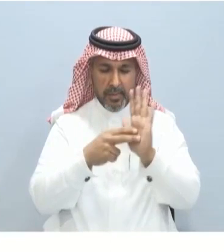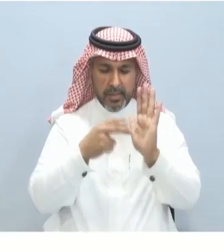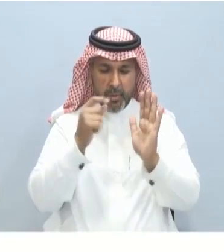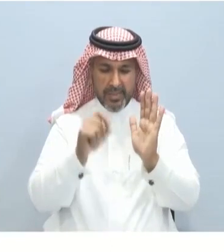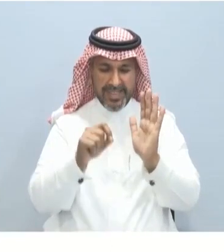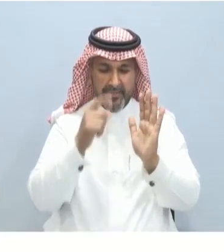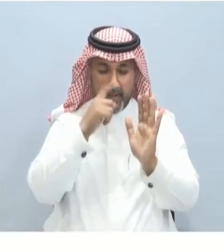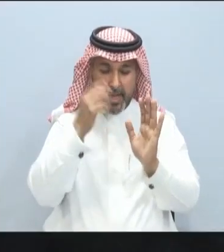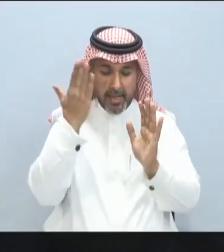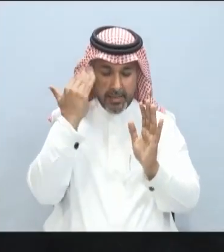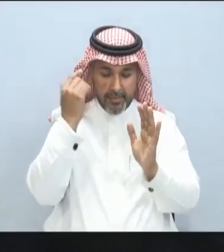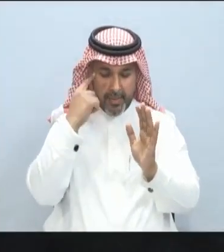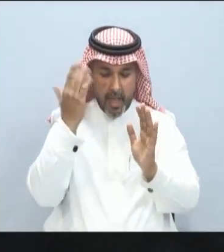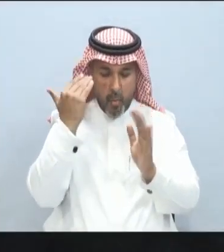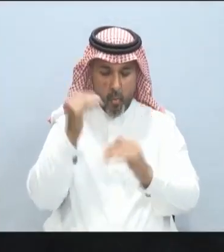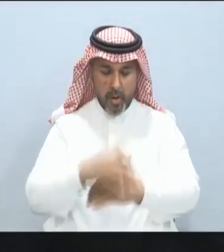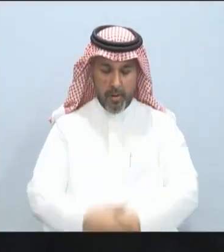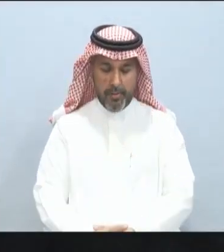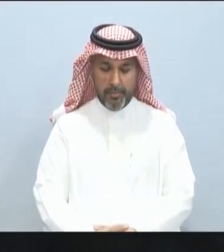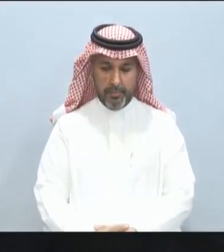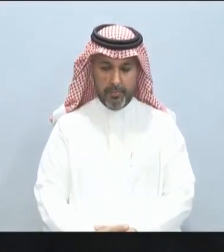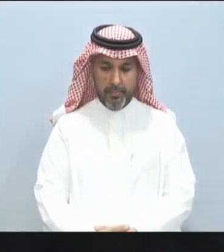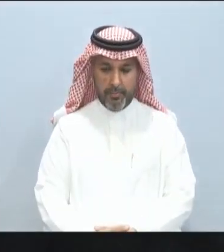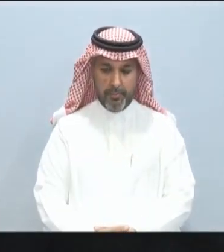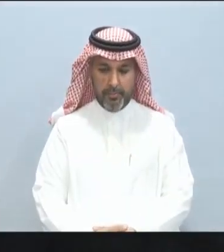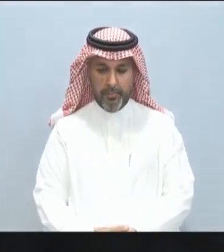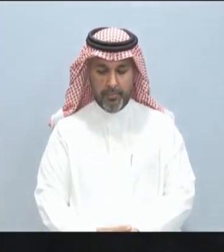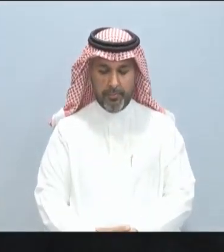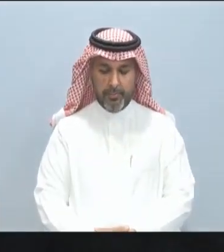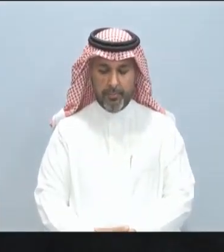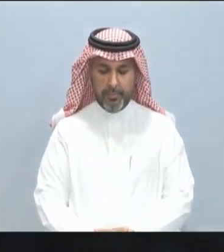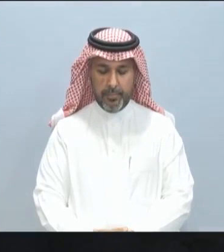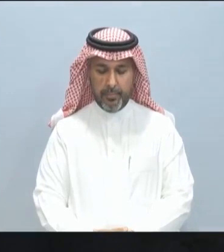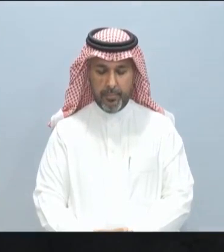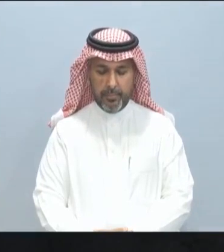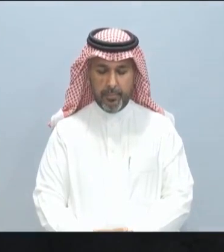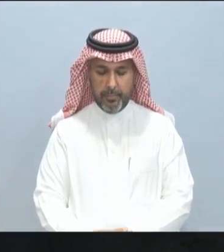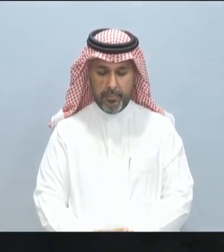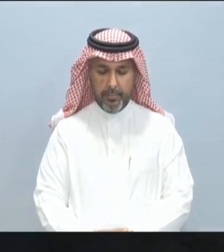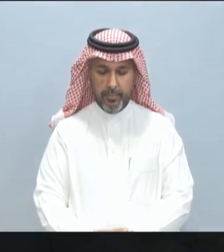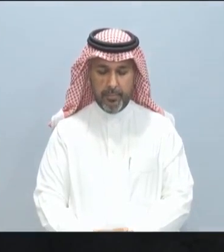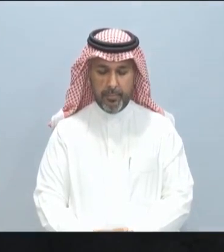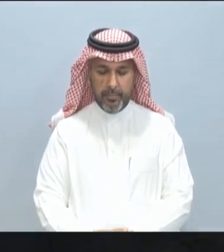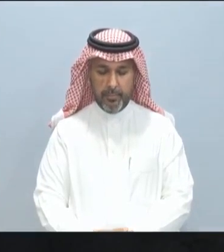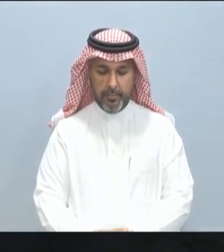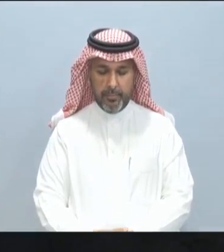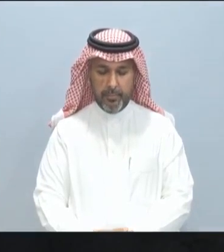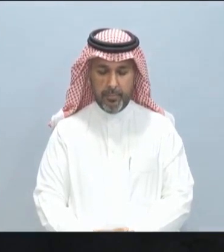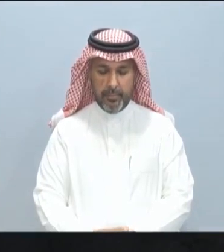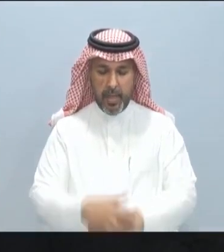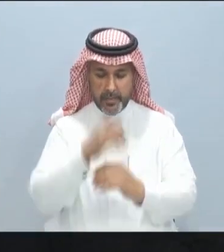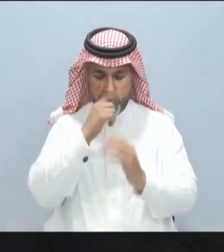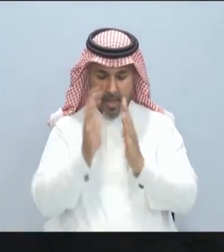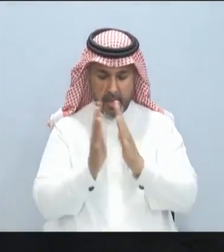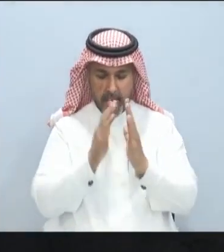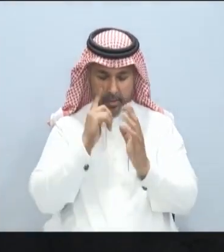حل المعادله لابد ان نستخدم بها خاصيه الضرب الصفري وحتى نستطيع استخدام هذه الخاصيه نقوم بكتابه